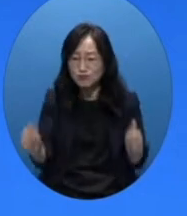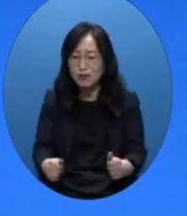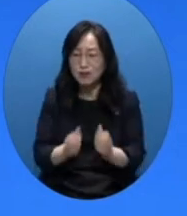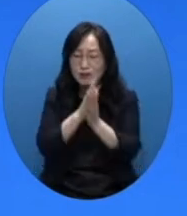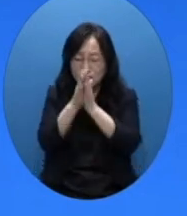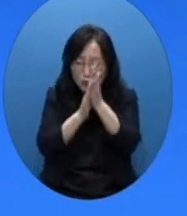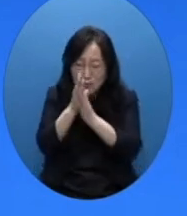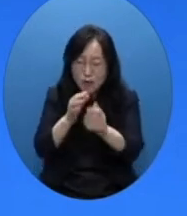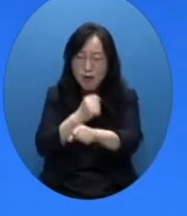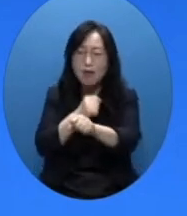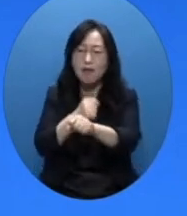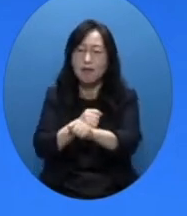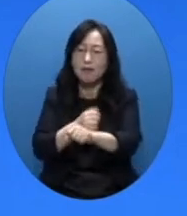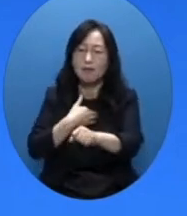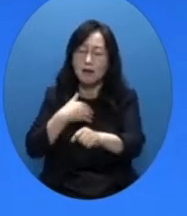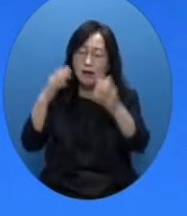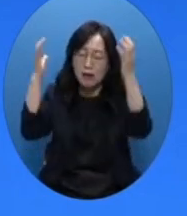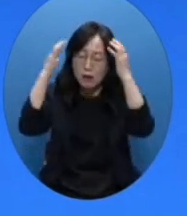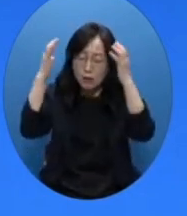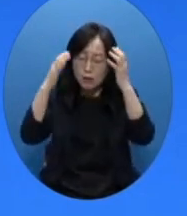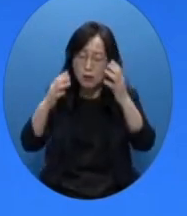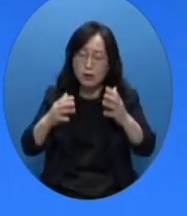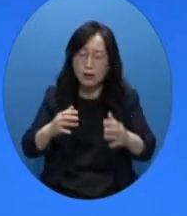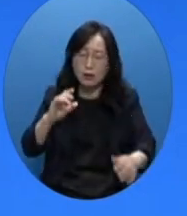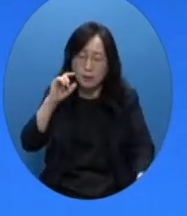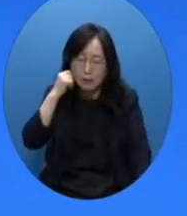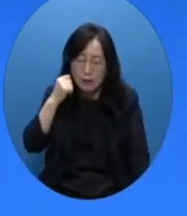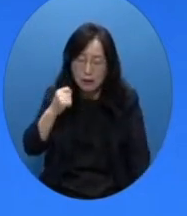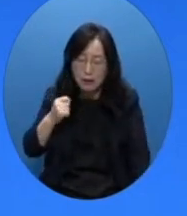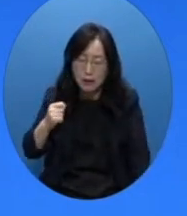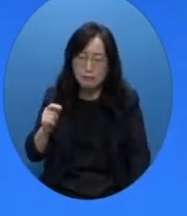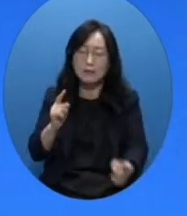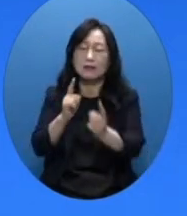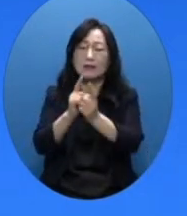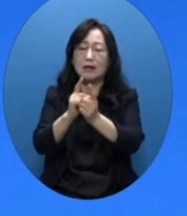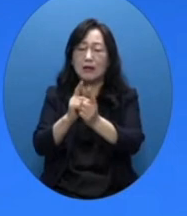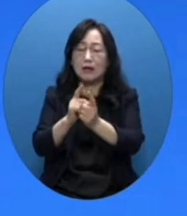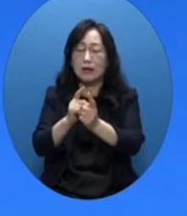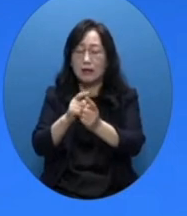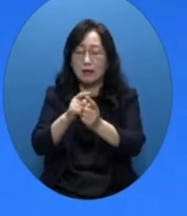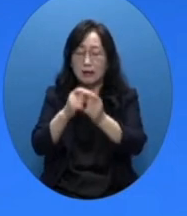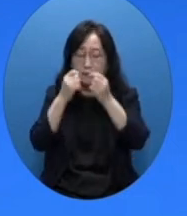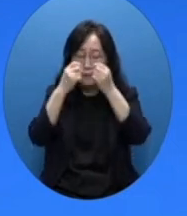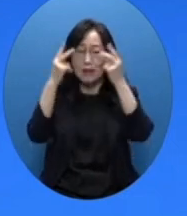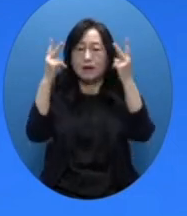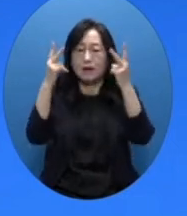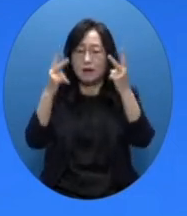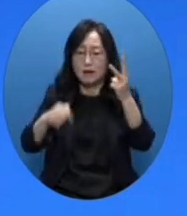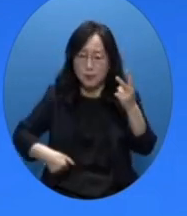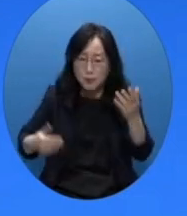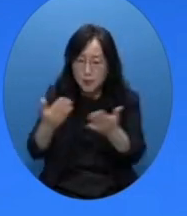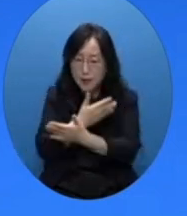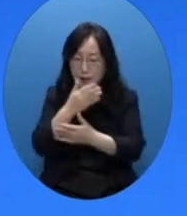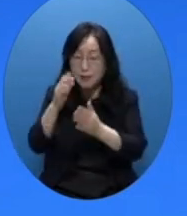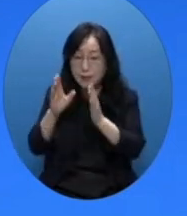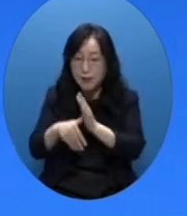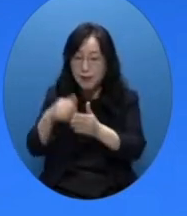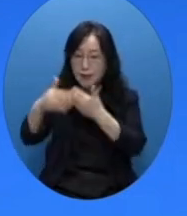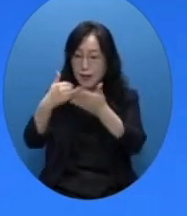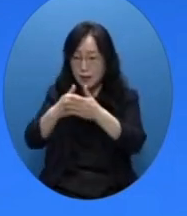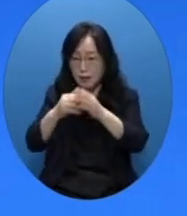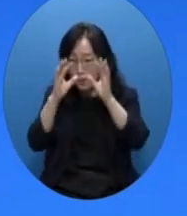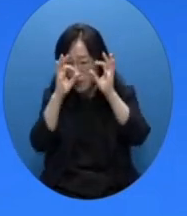되고 고난 속에 있게 된 것을 철저히 회개했습니다. 하나님께서 회개 기도를 들으시고 그들을